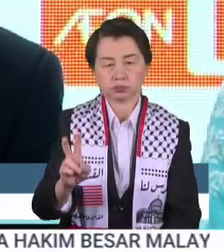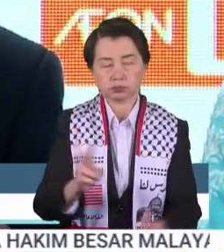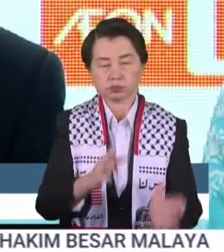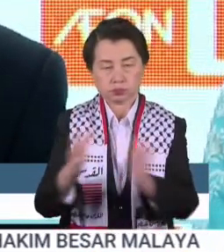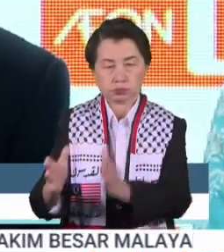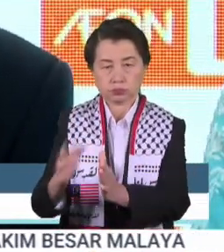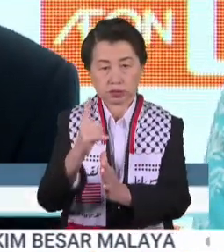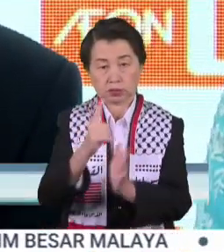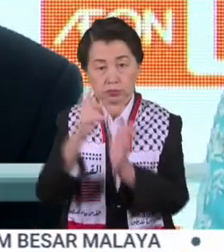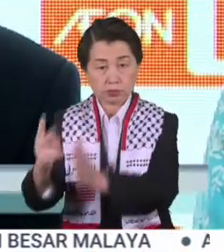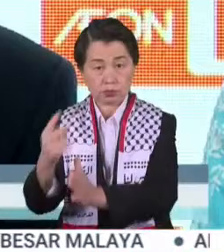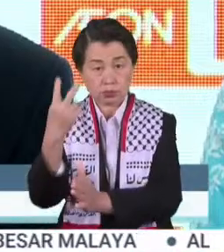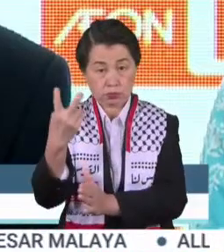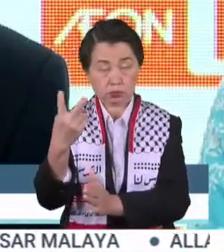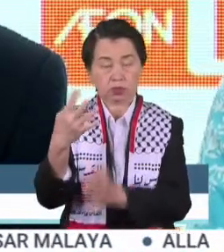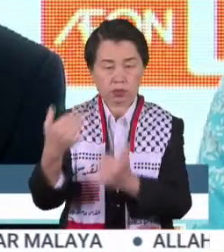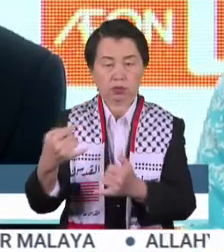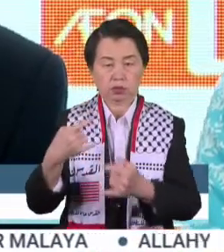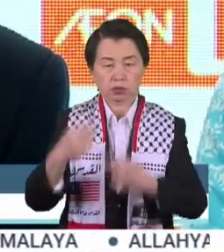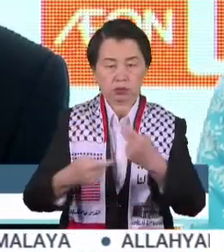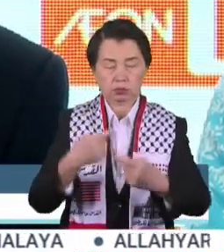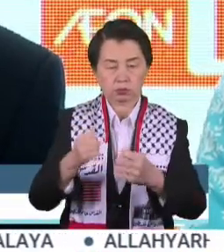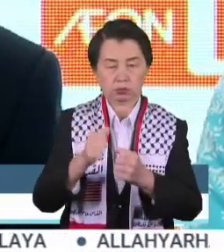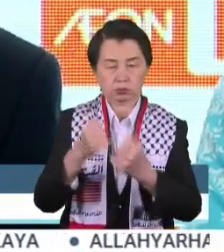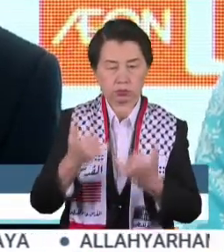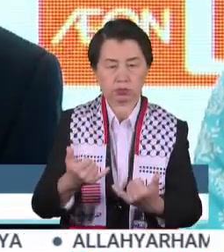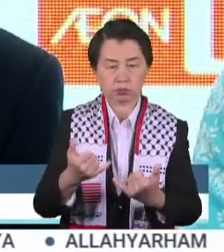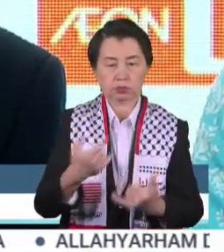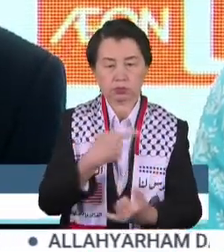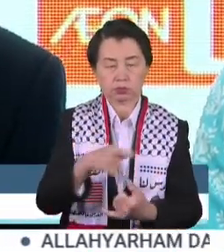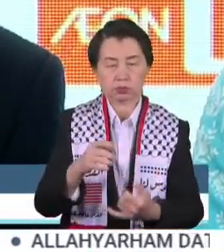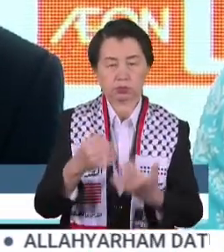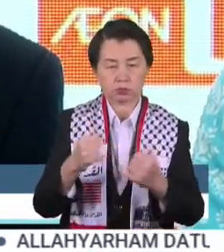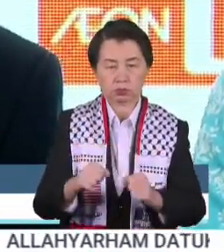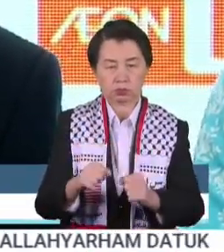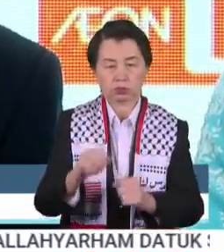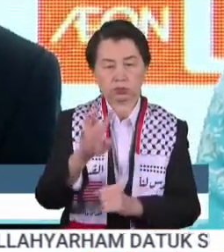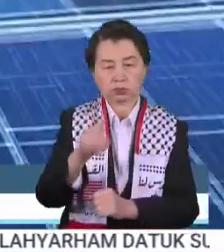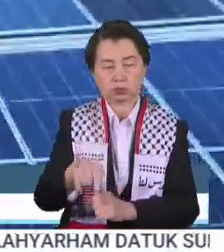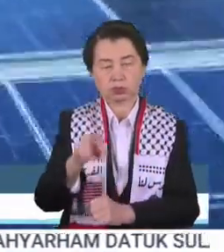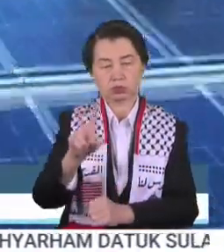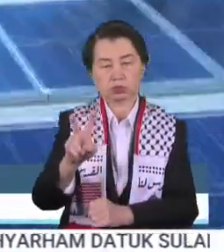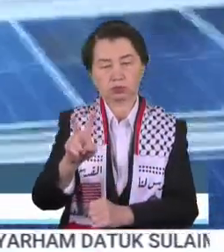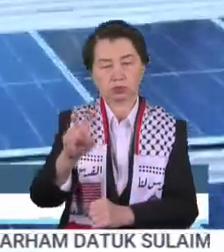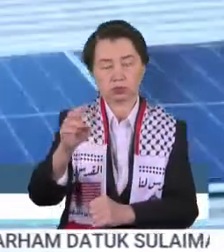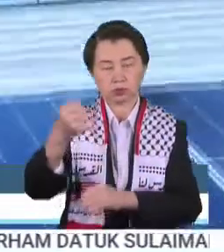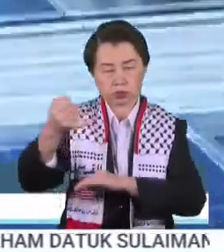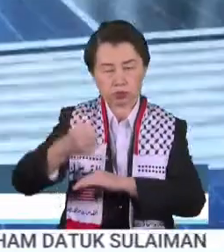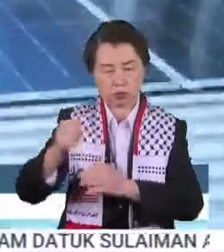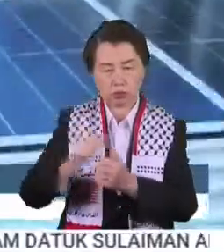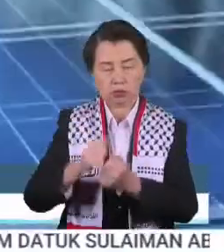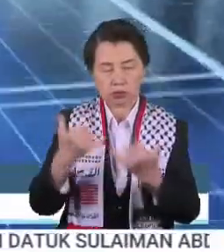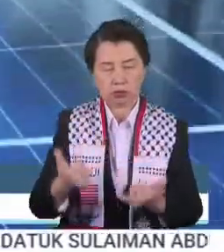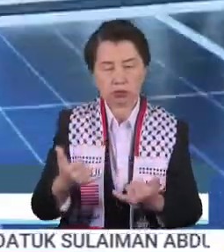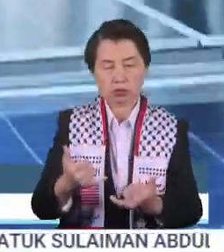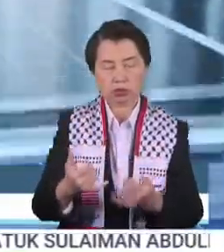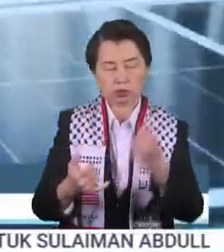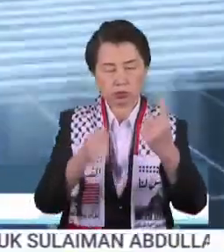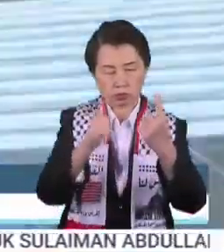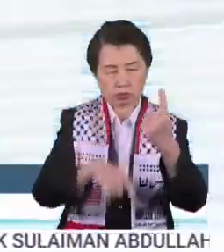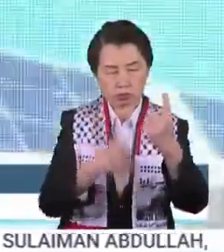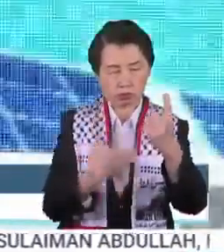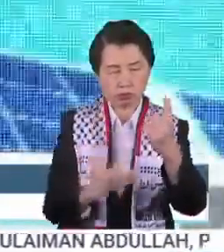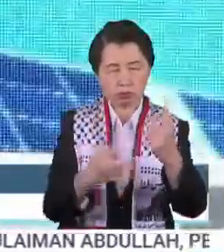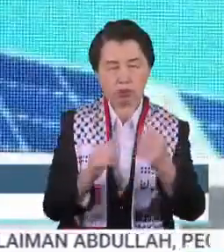stalls. Satu dah buat, jadi kita akan cover semua 15, insyaAllah sehingga quarter 2 of 2024. Target dia dalam satu quarter between 5 to